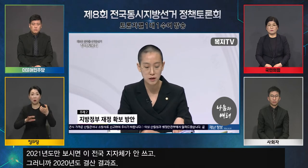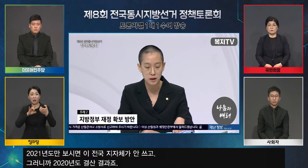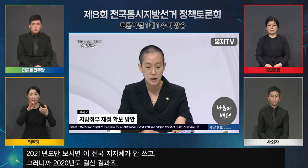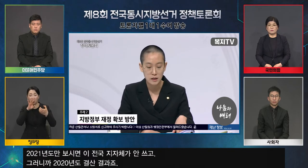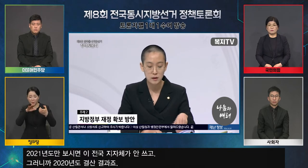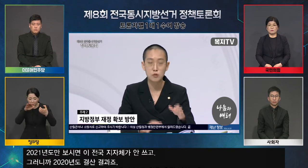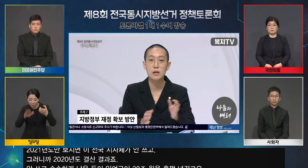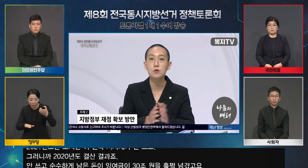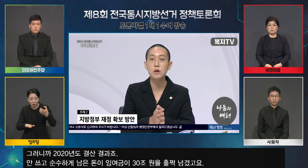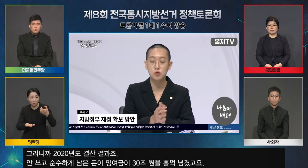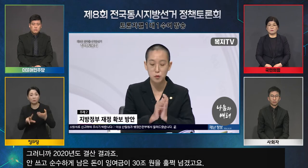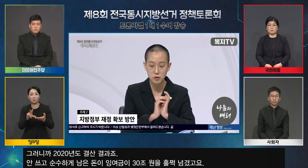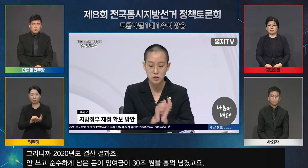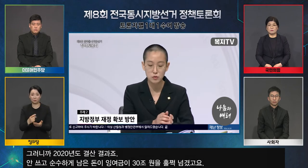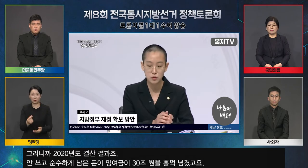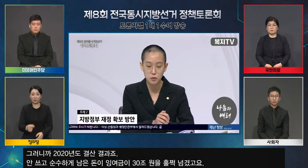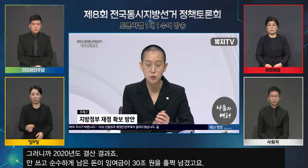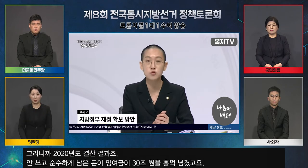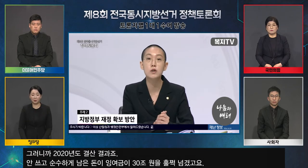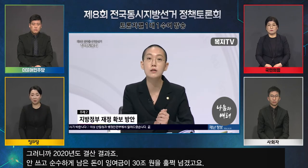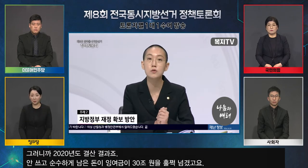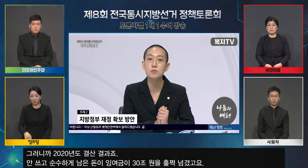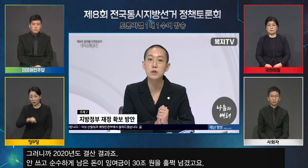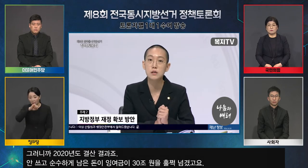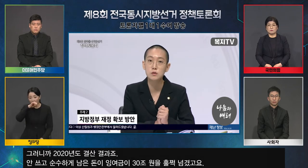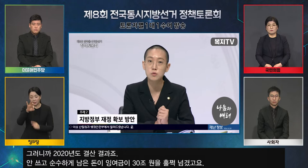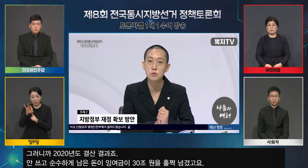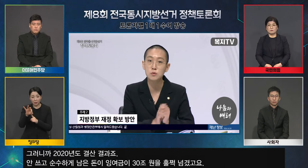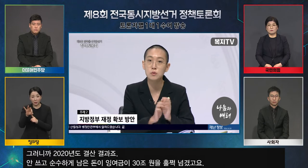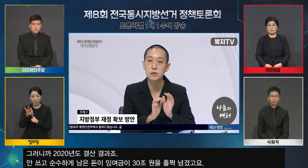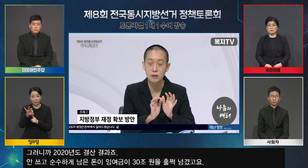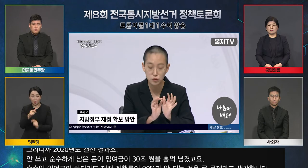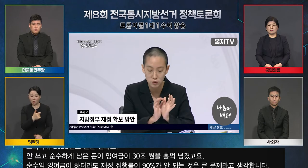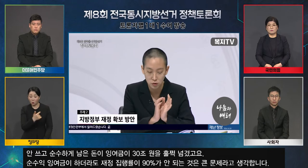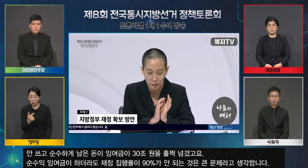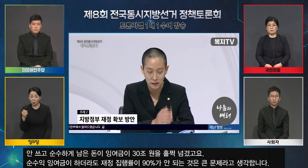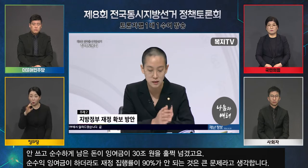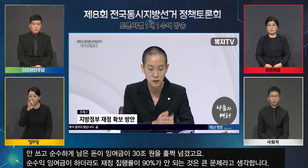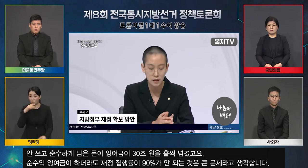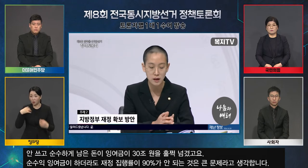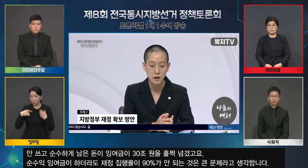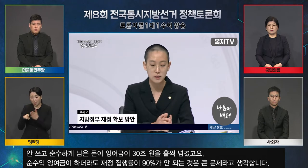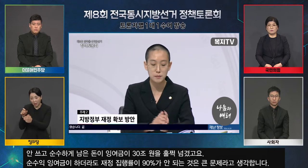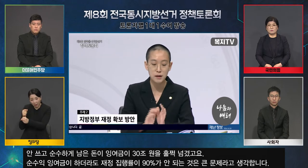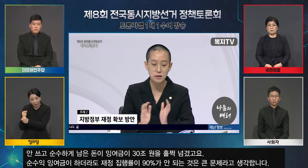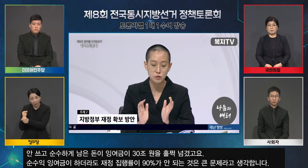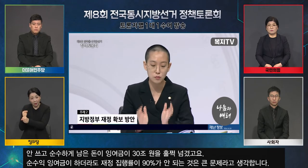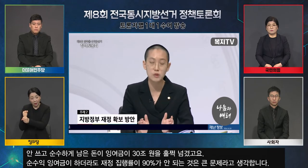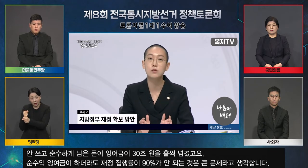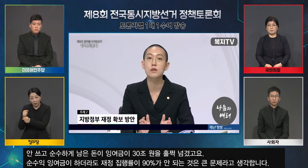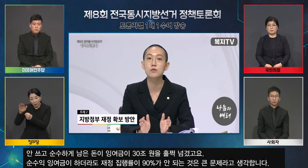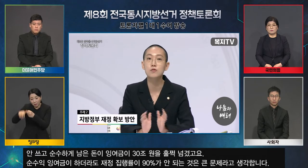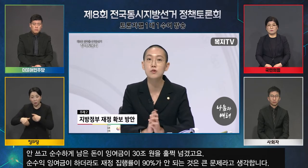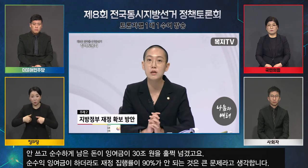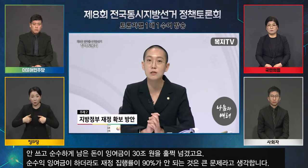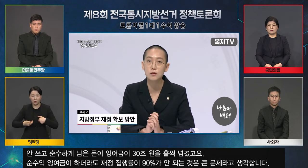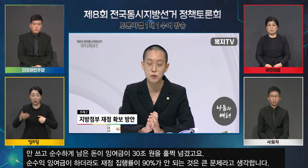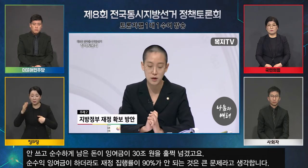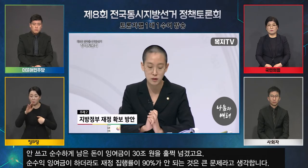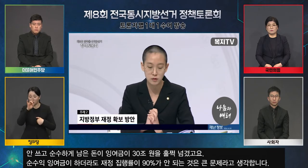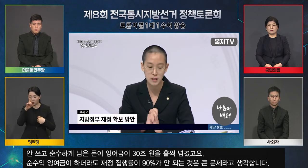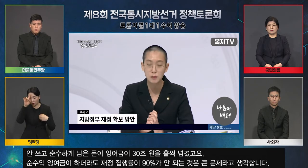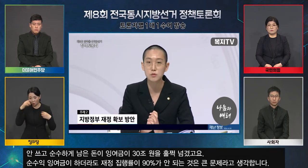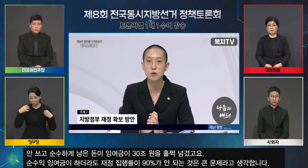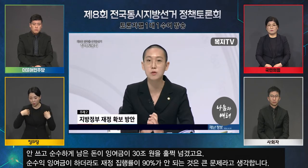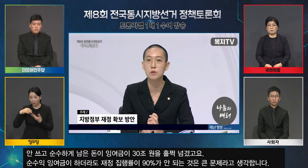생각합니다. 그래서 재정의 규모를 키우고 중앙정부의 의존도를 낮추는 것만큼이나 지방정부에서 재정 운영에